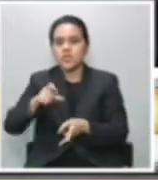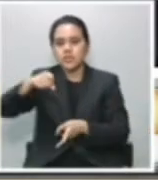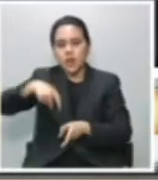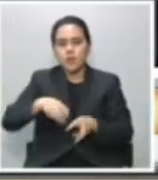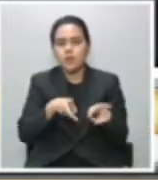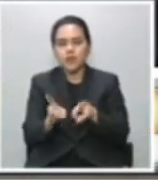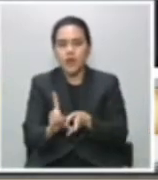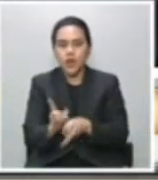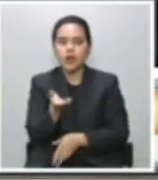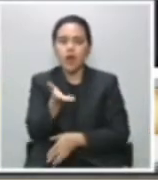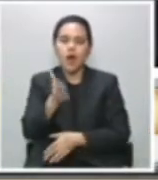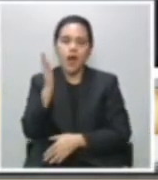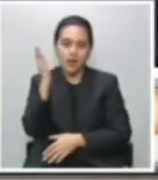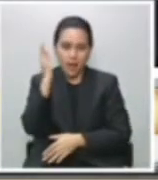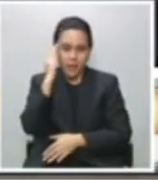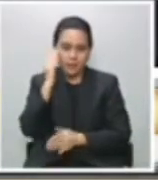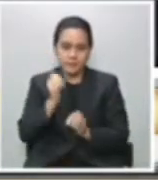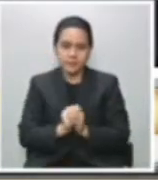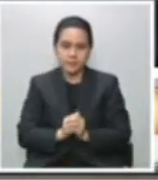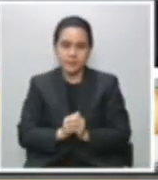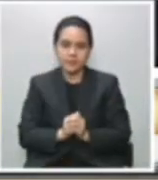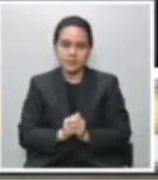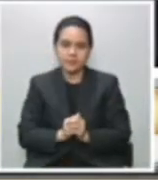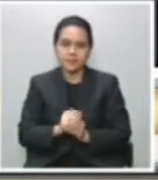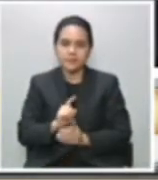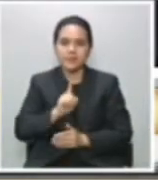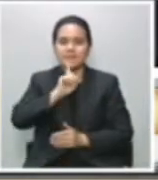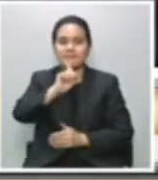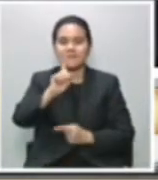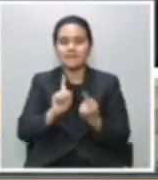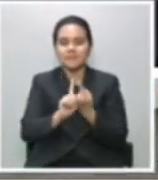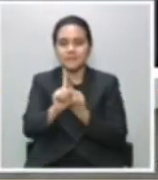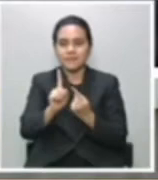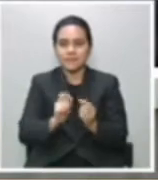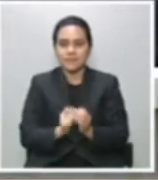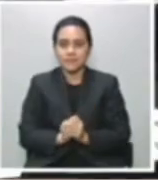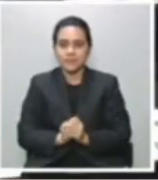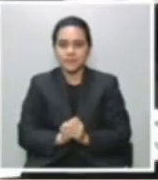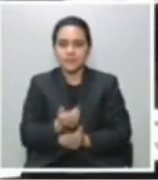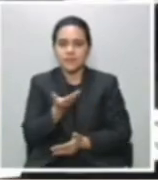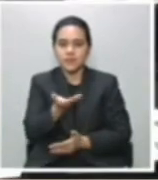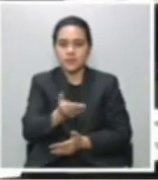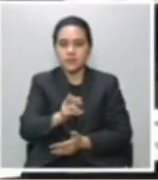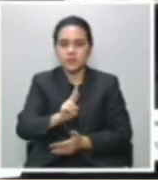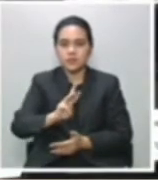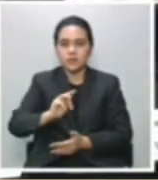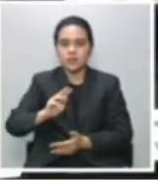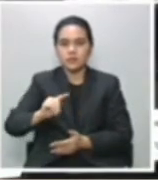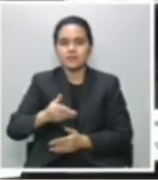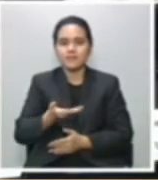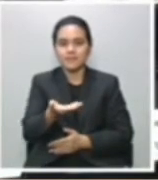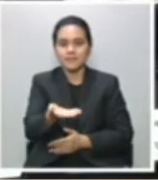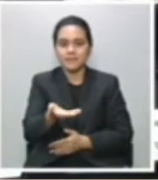ละเอียดคำถามแรกครับ รัฐมนตรีเชิญนะครับ